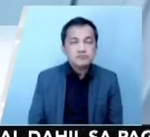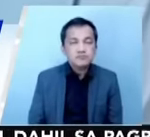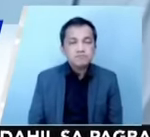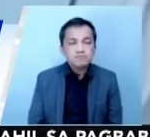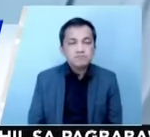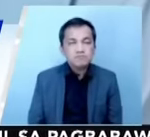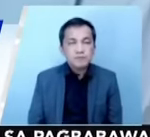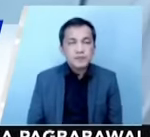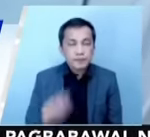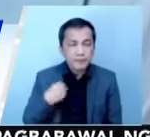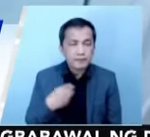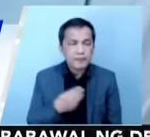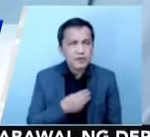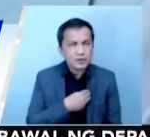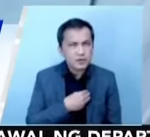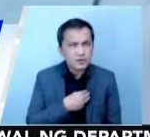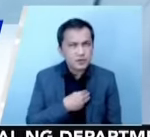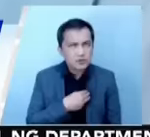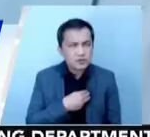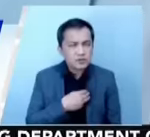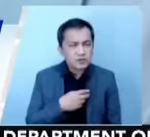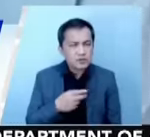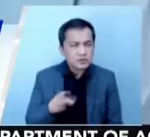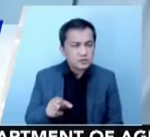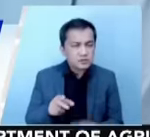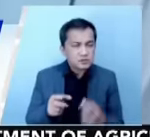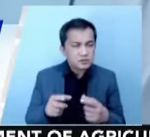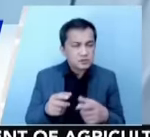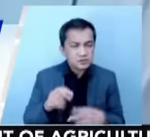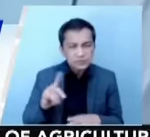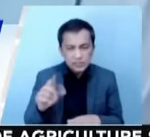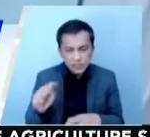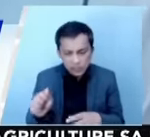Miyembro ng National Coordination Council, lahat yan, DA, ang BPI,